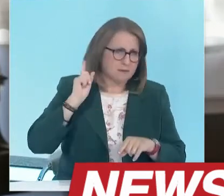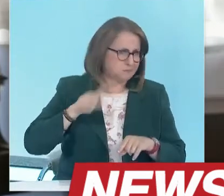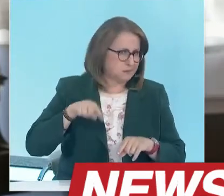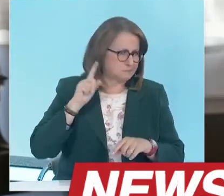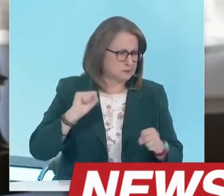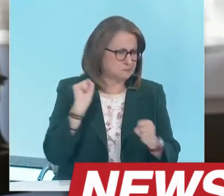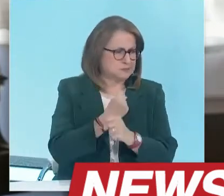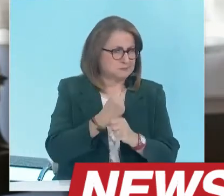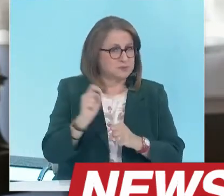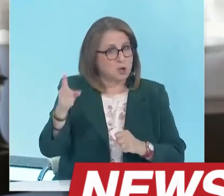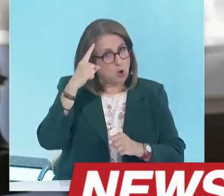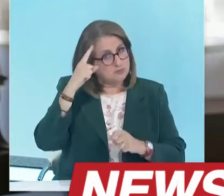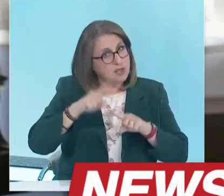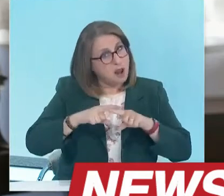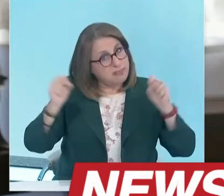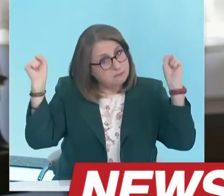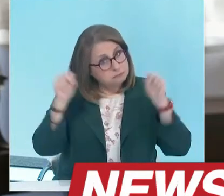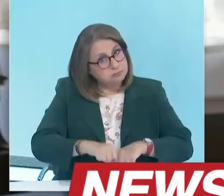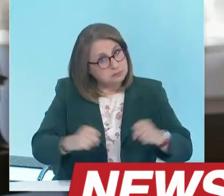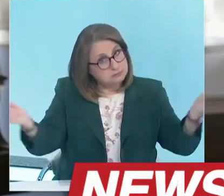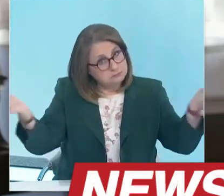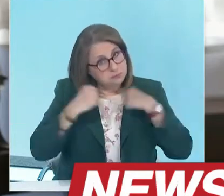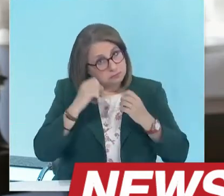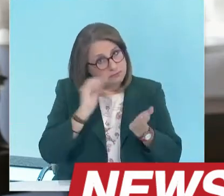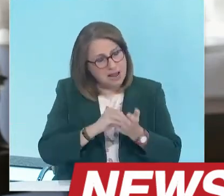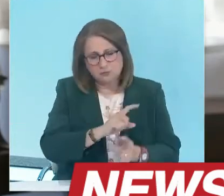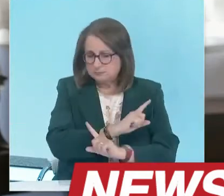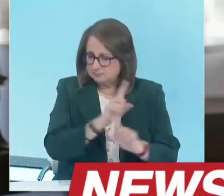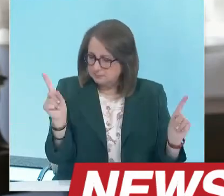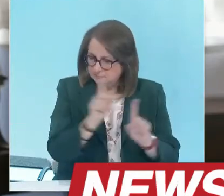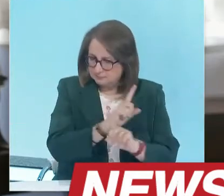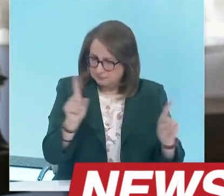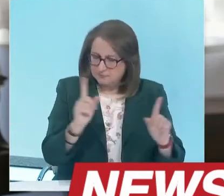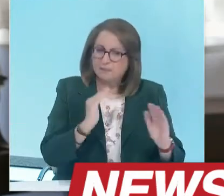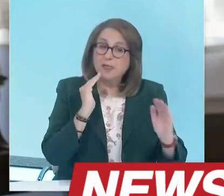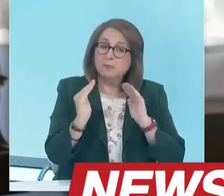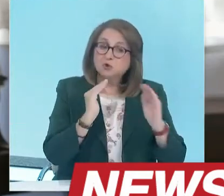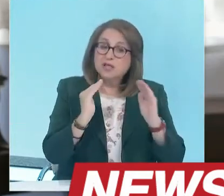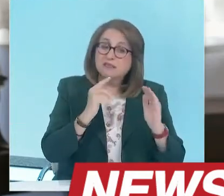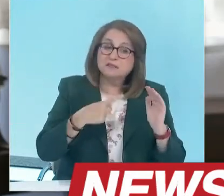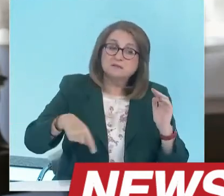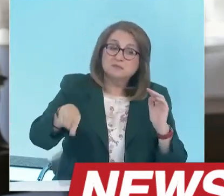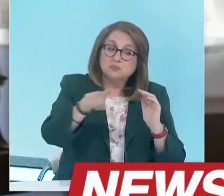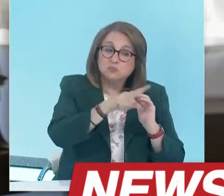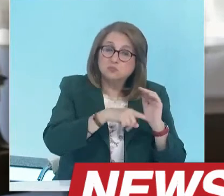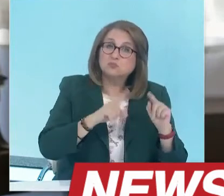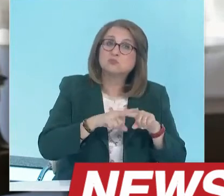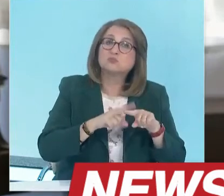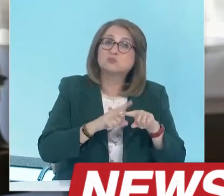πολλούς και προστασία σε όλους. Γιατί δεν κινδυνεύει η Ελλάδα, αλλά οι ανεμβολίαστοι